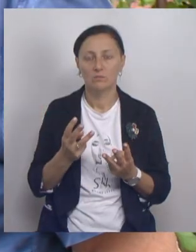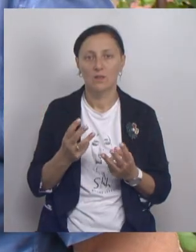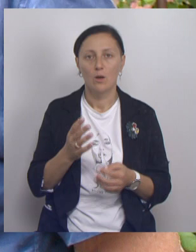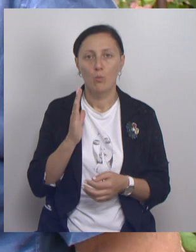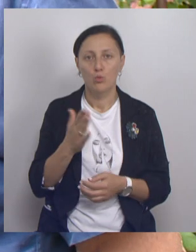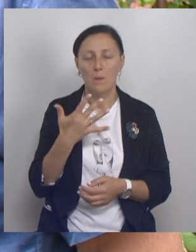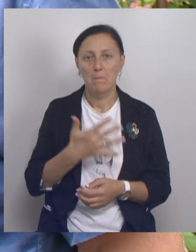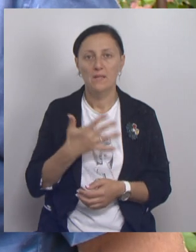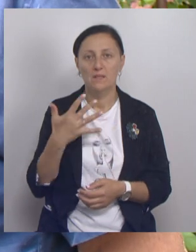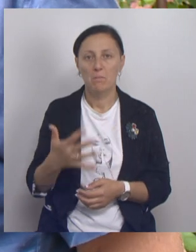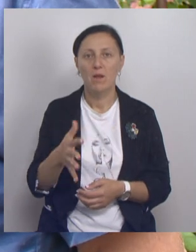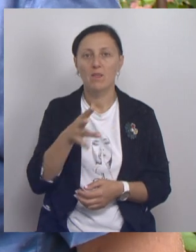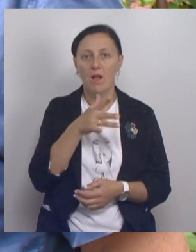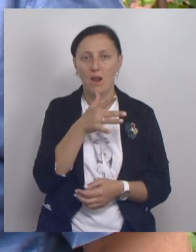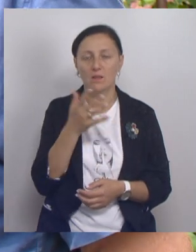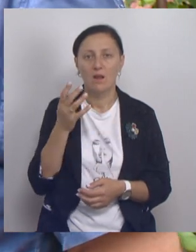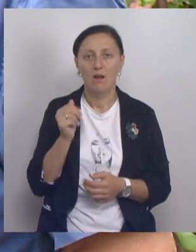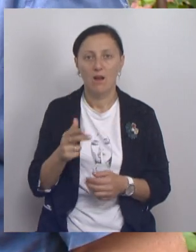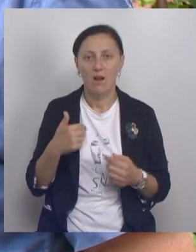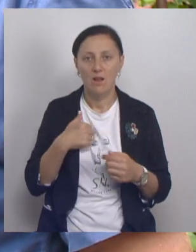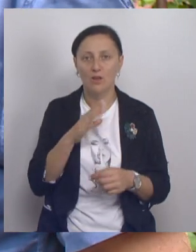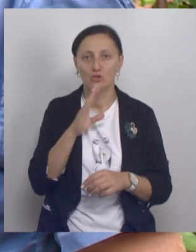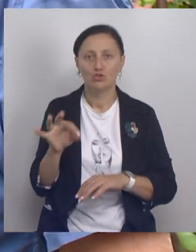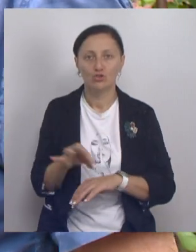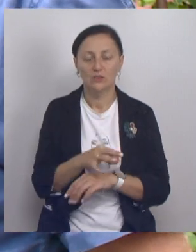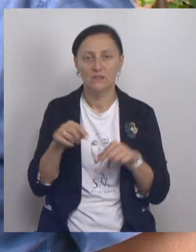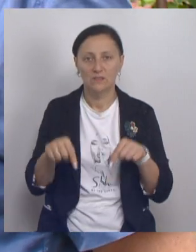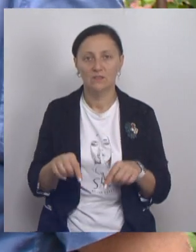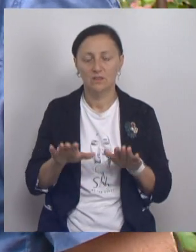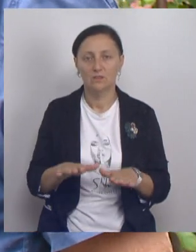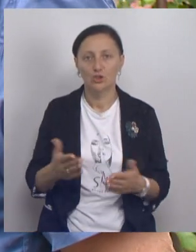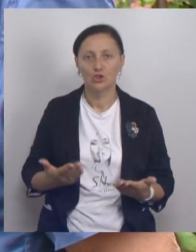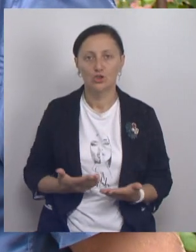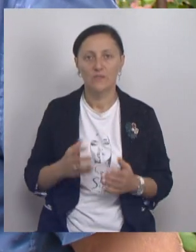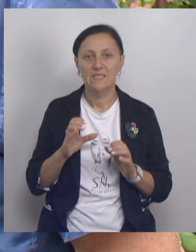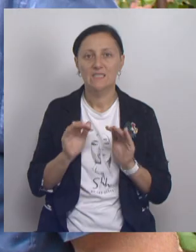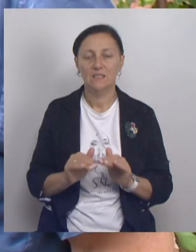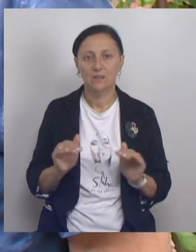лет, как я с женой здесь живу, с детьми.